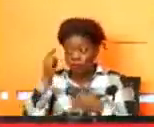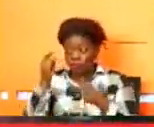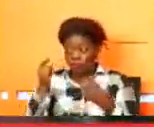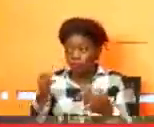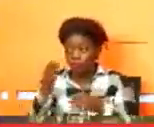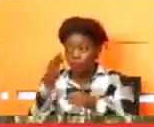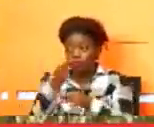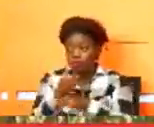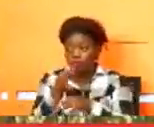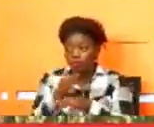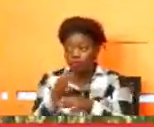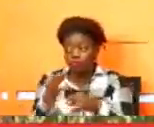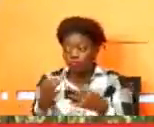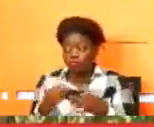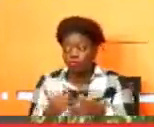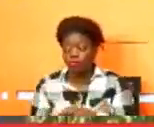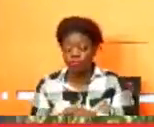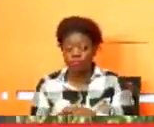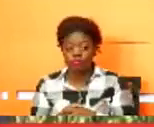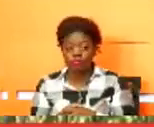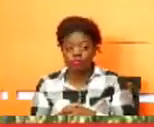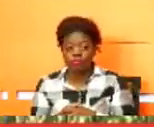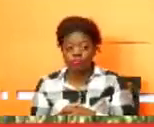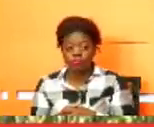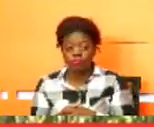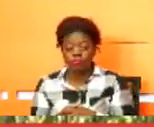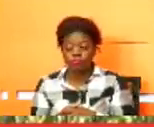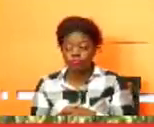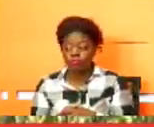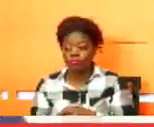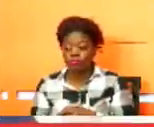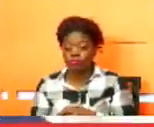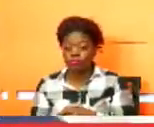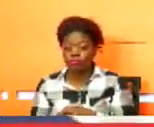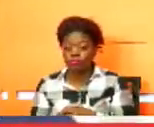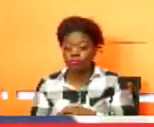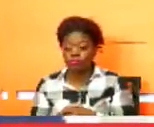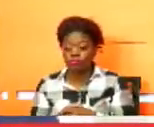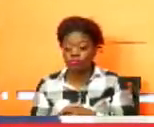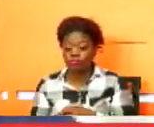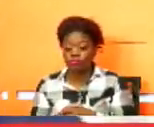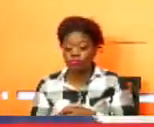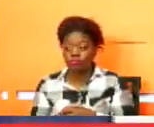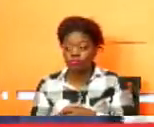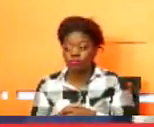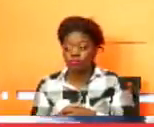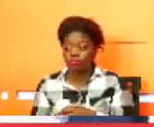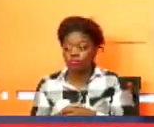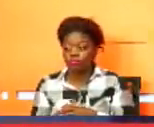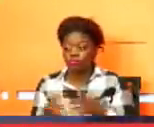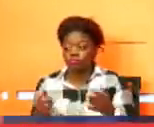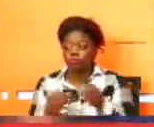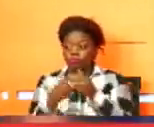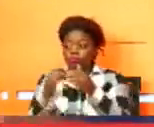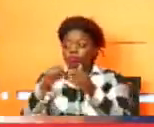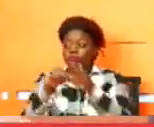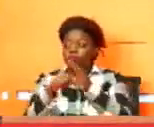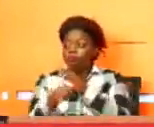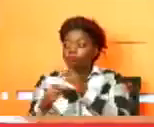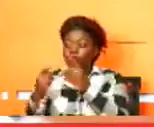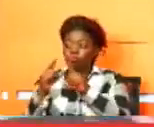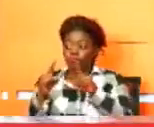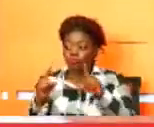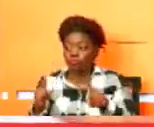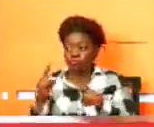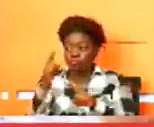Abadaba Fera. We are stuck at this. Menda wode Kampala. Balaze ebiwandiko badde batambulize ensonga zaabwe. Wabula okutuusa